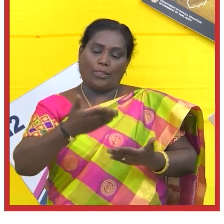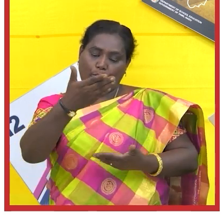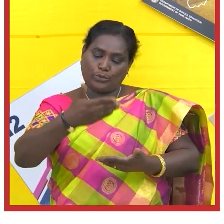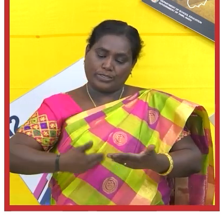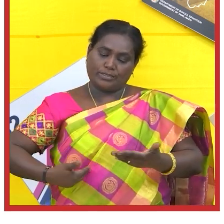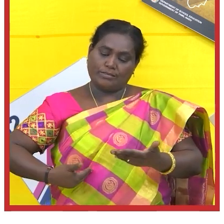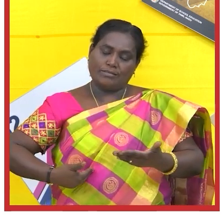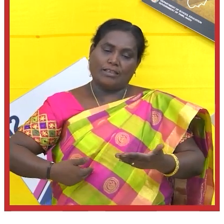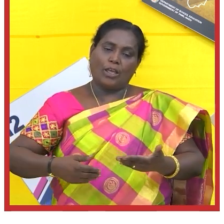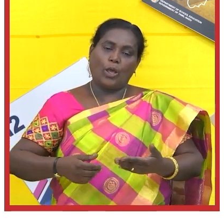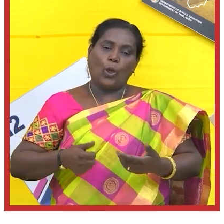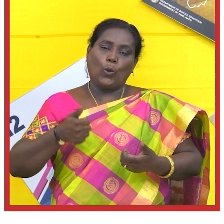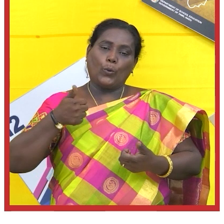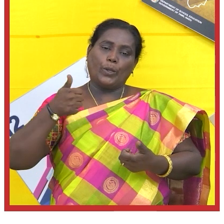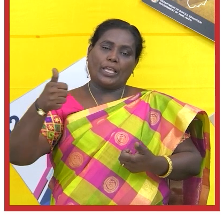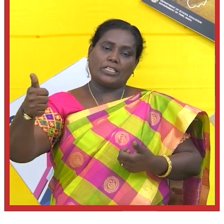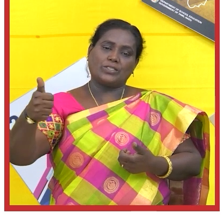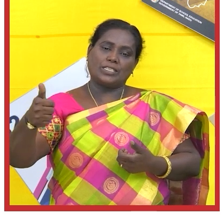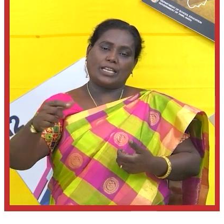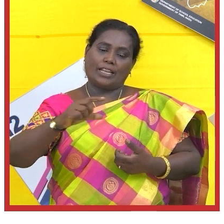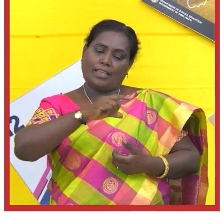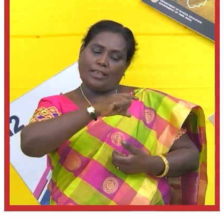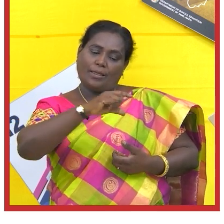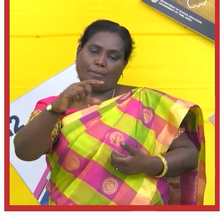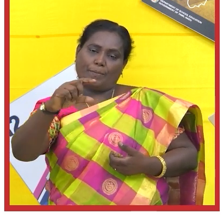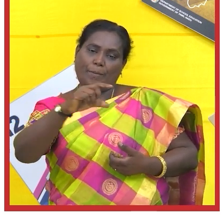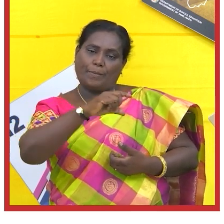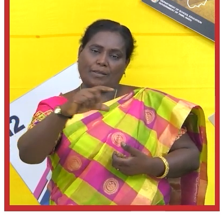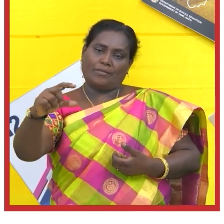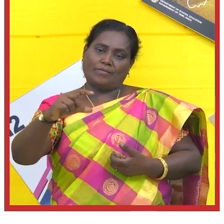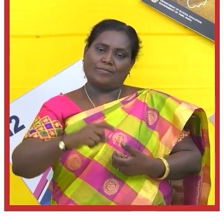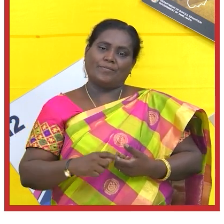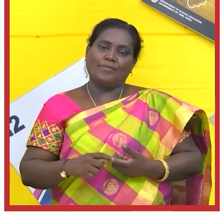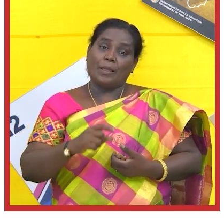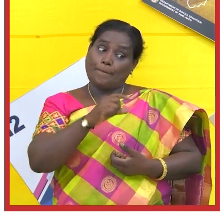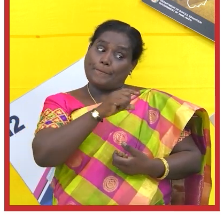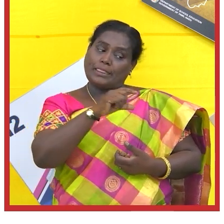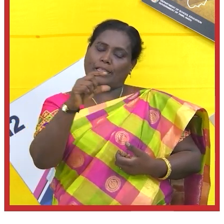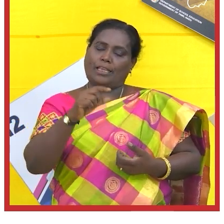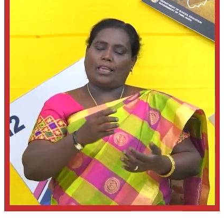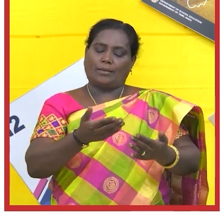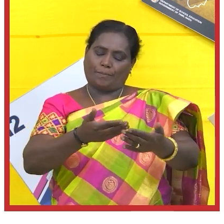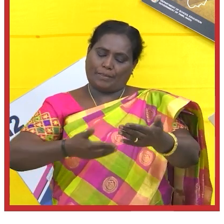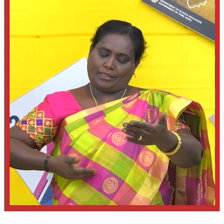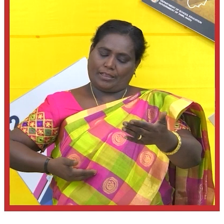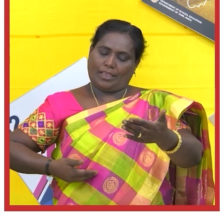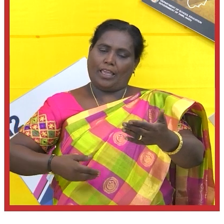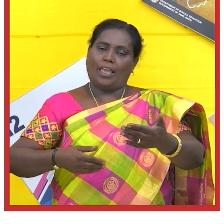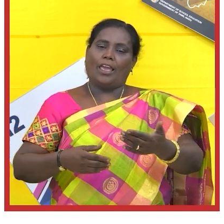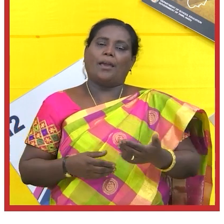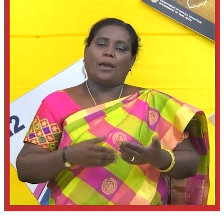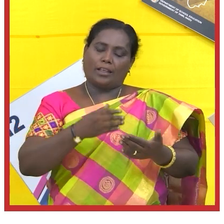அது குடியரசு என்பதுதான் அந்த சுயமரியாதை இயக்கத்தினுடைய ஒரு பத்திரிகையாக இருக்கிற அதிகாரபூர்வமான